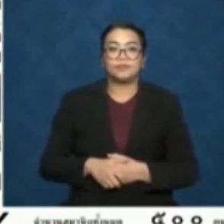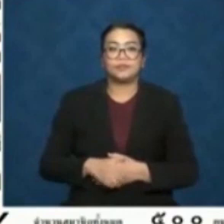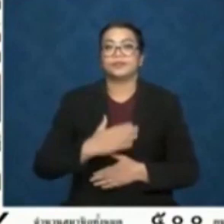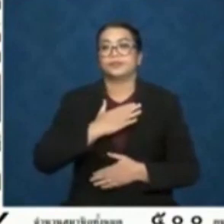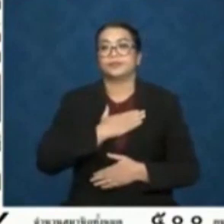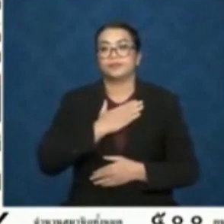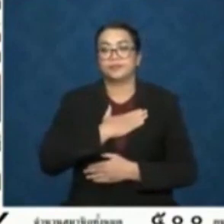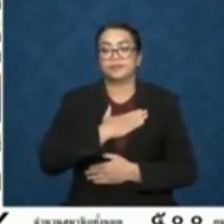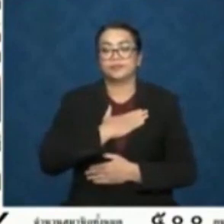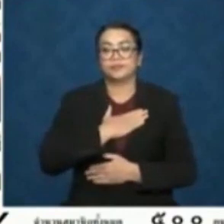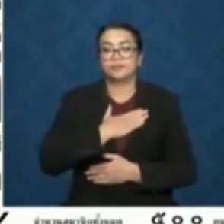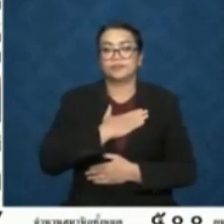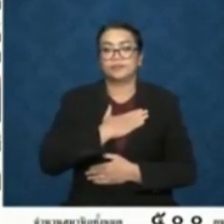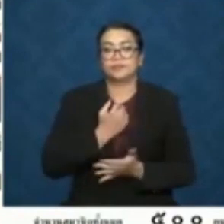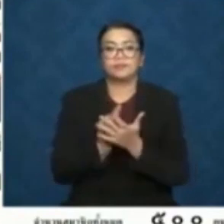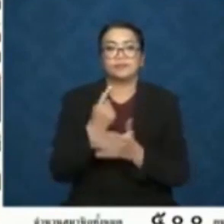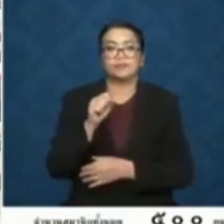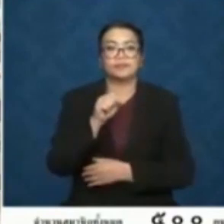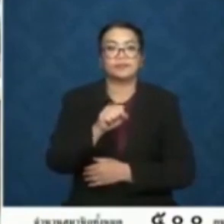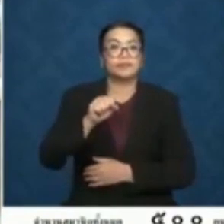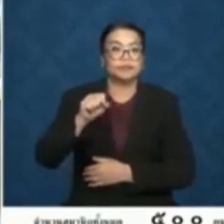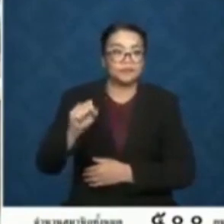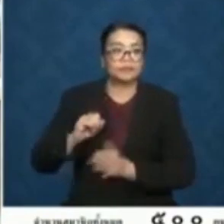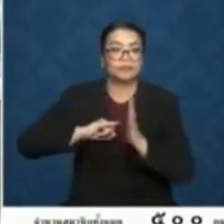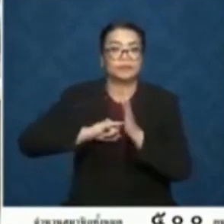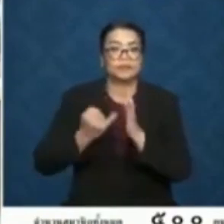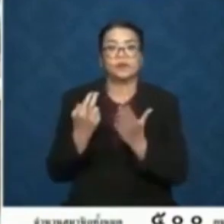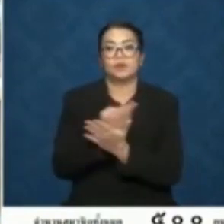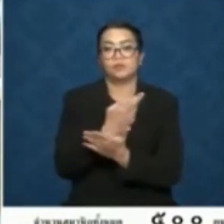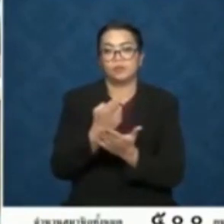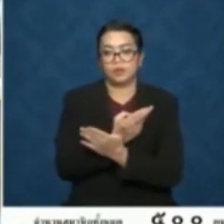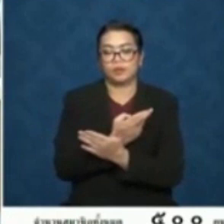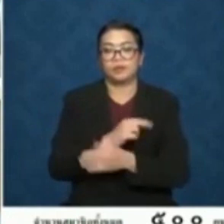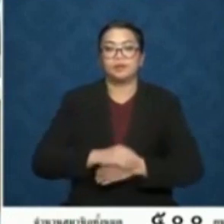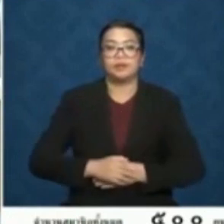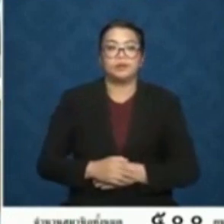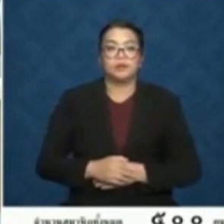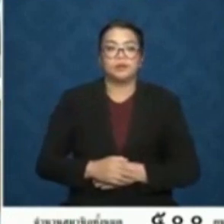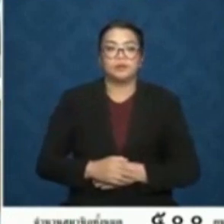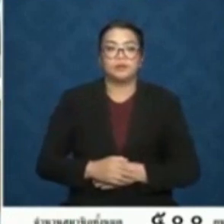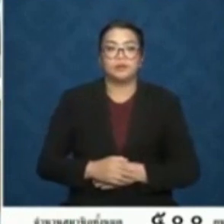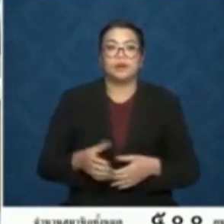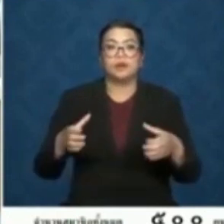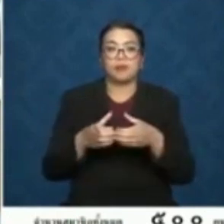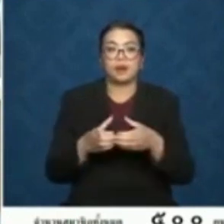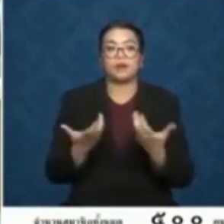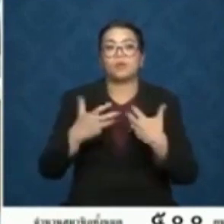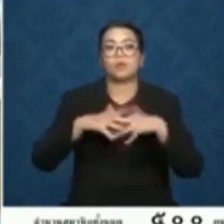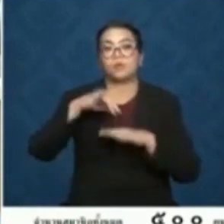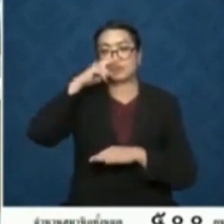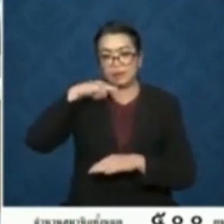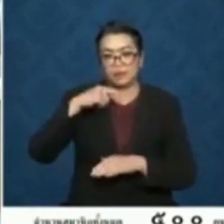ครับเชิญท่านอัครเดชครับ ท่านประธานครับผมอัครเดชวงศ์พิทักษ์โรจน์ครับสมาชิกสภาผู้แทนราษฎรจังหวัดรา